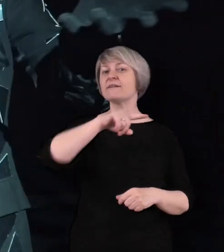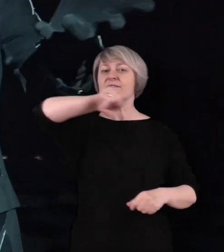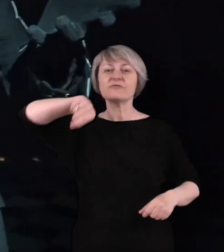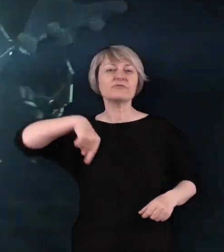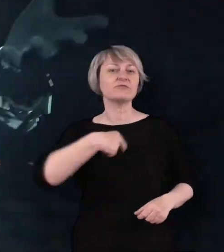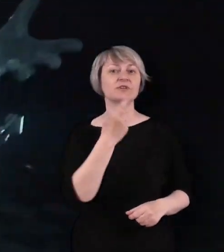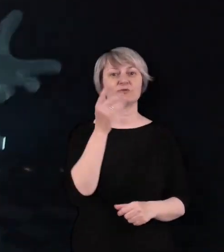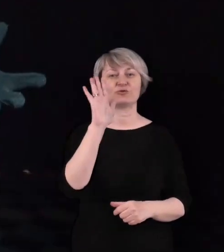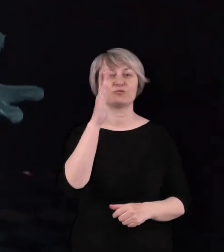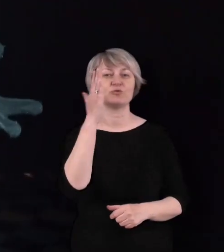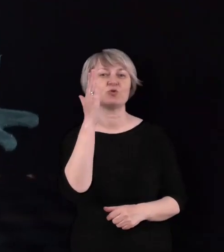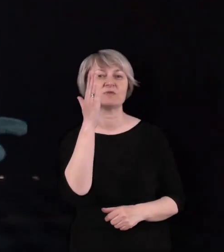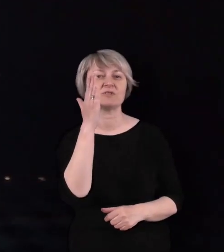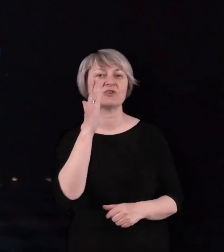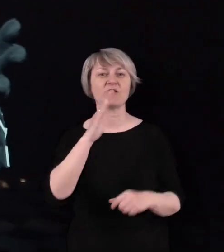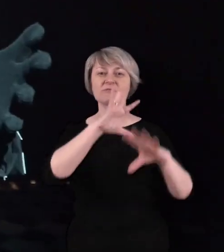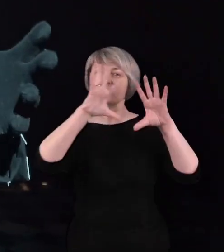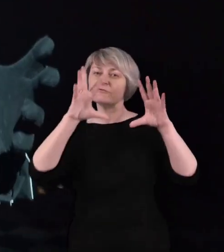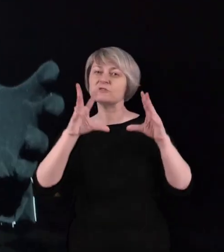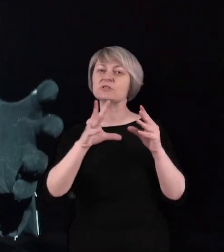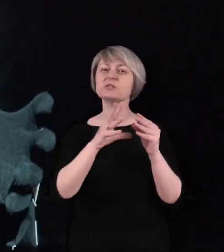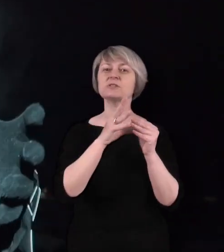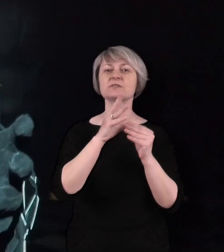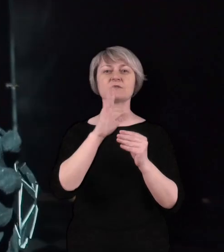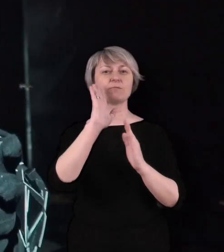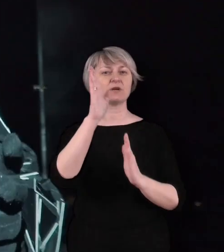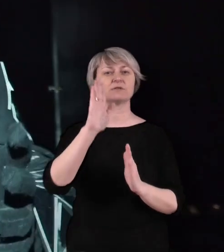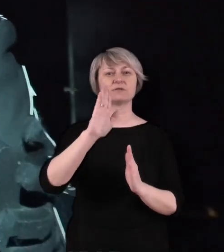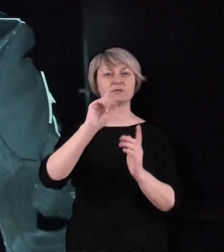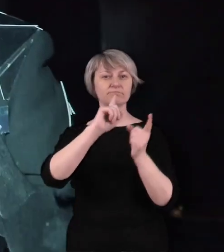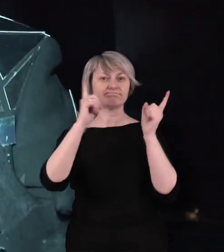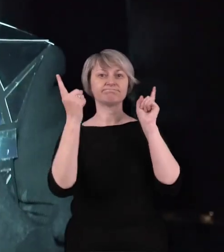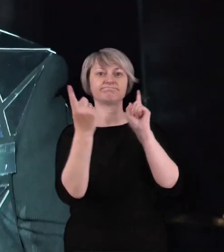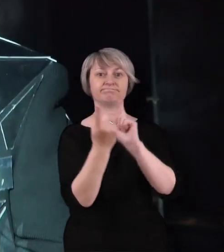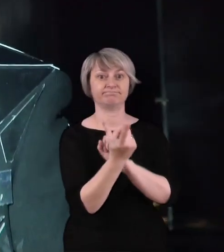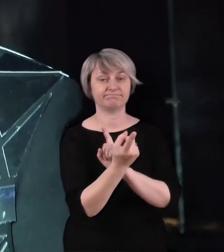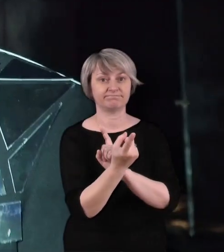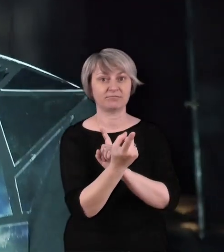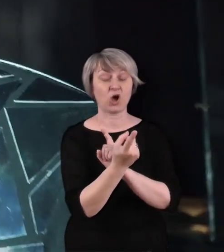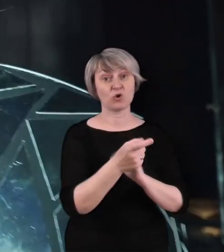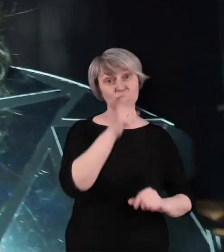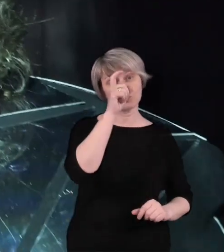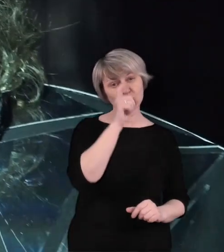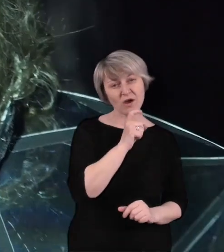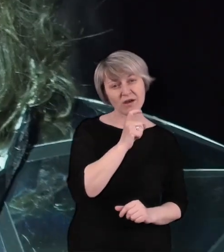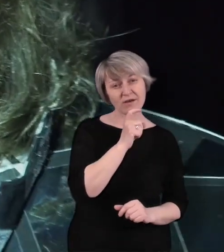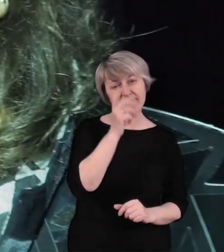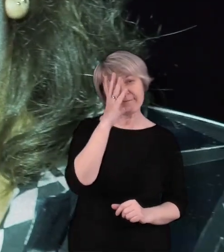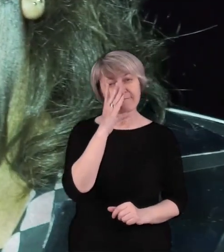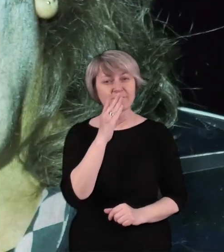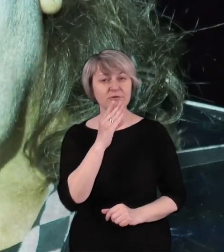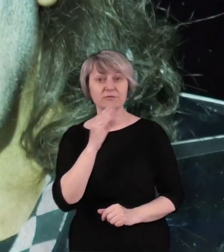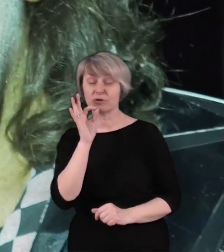będzie na opak. To, co złe, będzie wyglądało jak to,